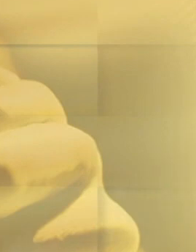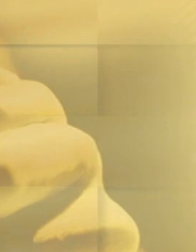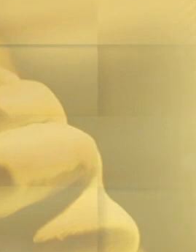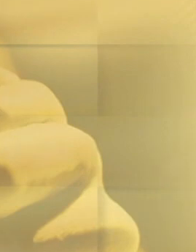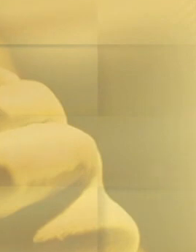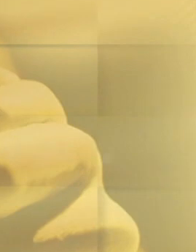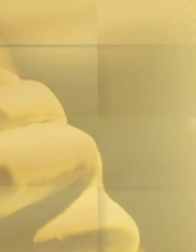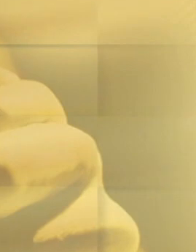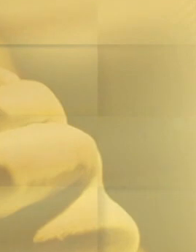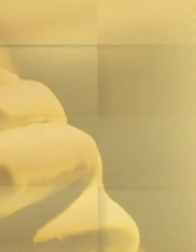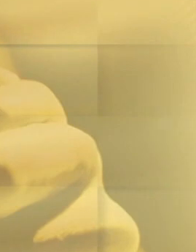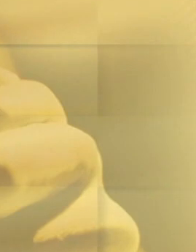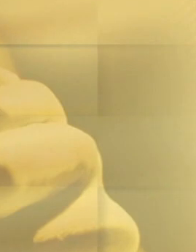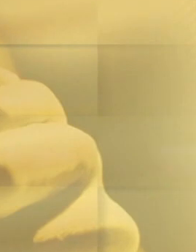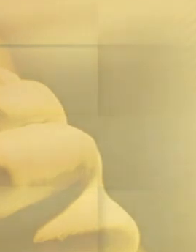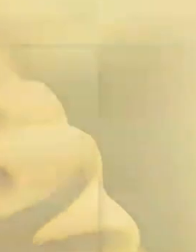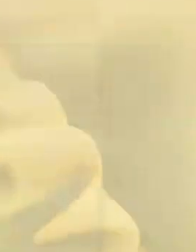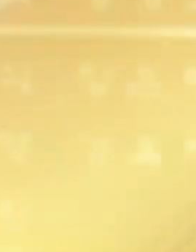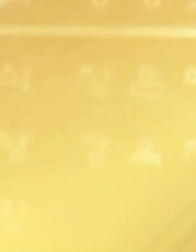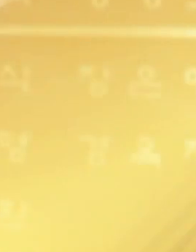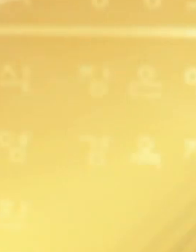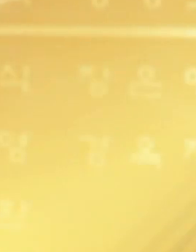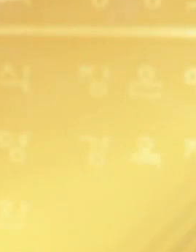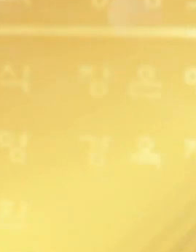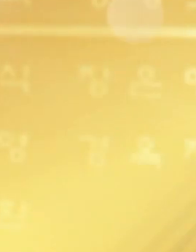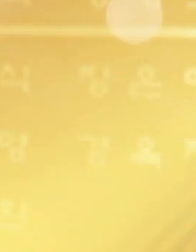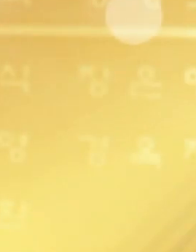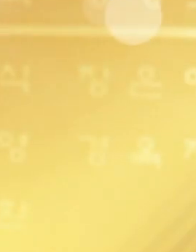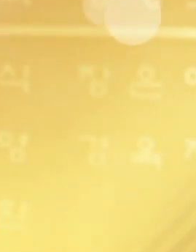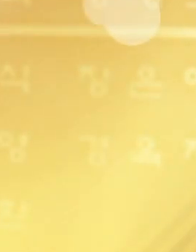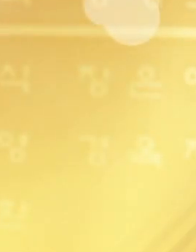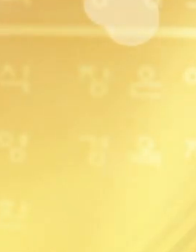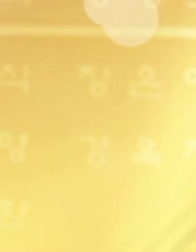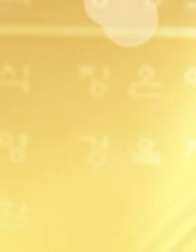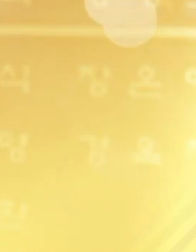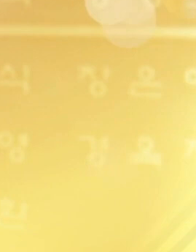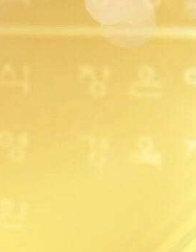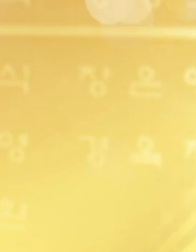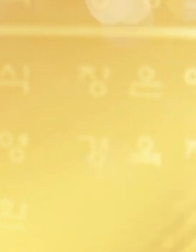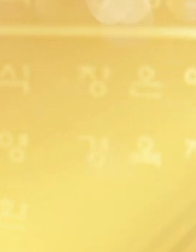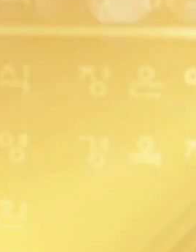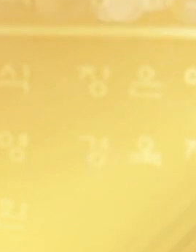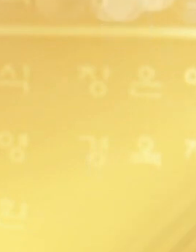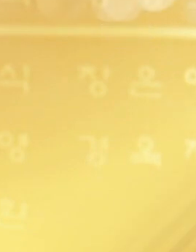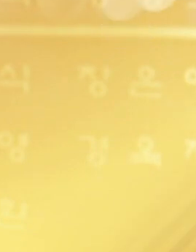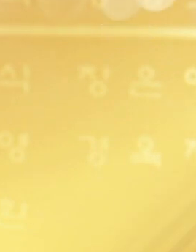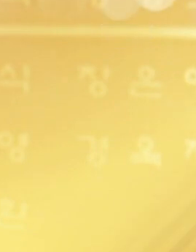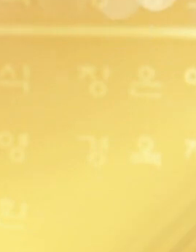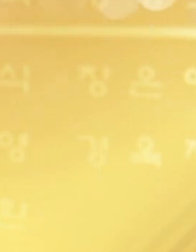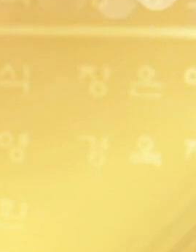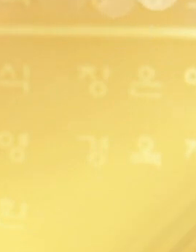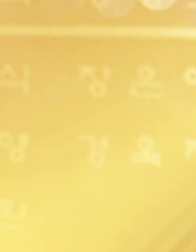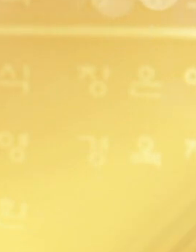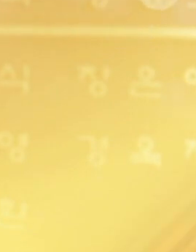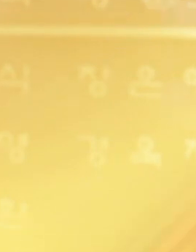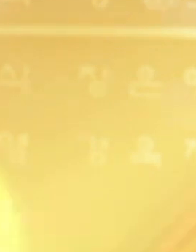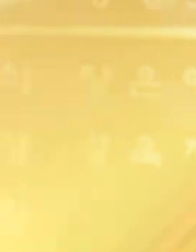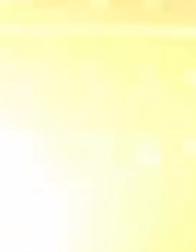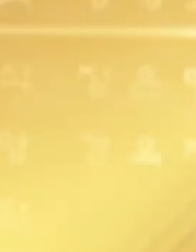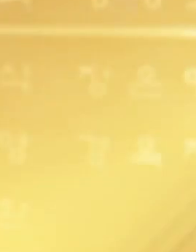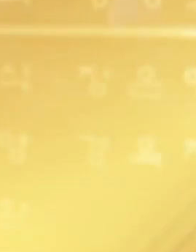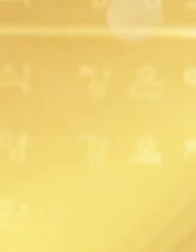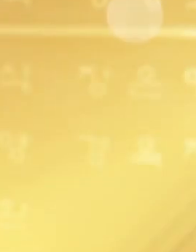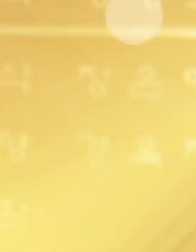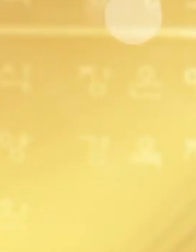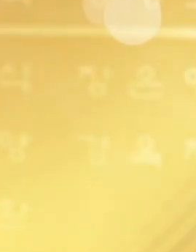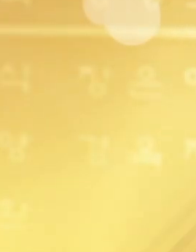100만인 기도운동을 통해 보내주신 후원금은 국내는 물론 전 세계를 향한 CTS의 영상 선교 사역을 위해 소중하게